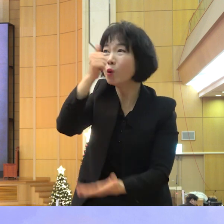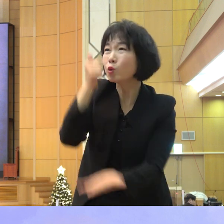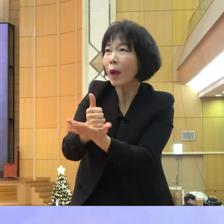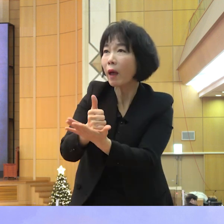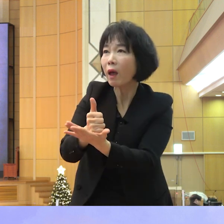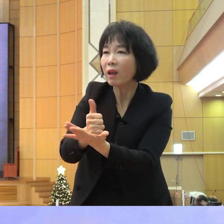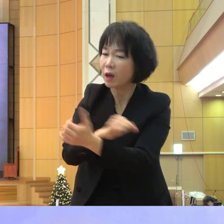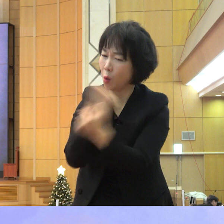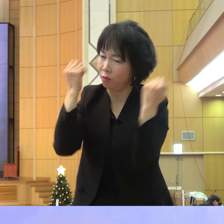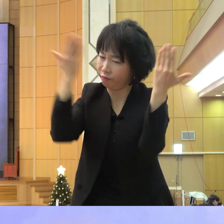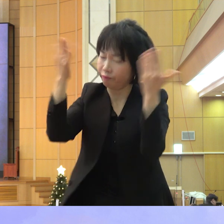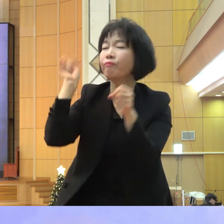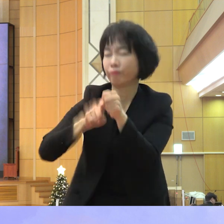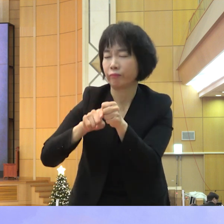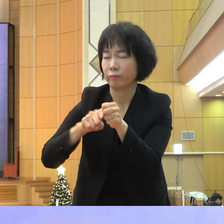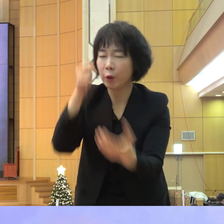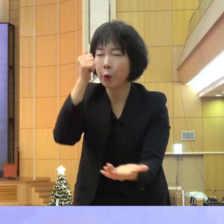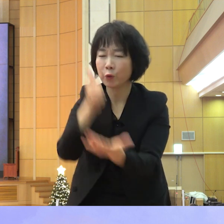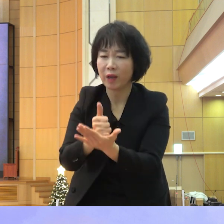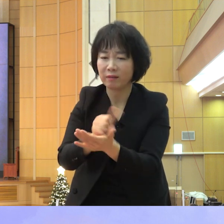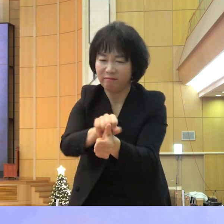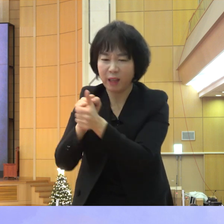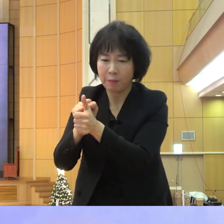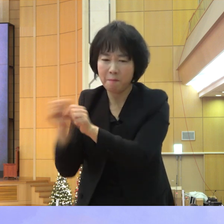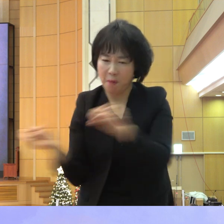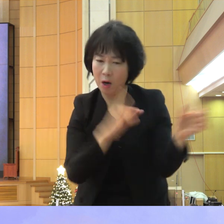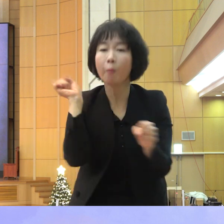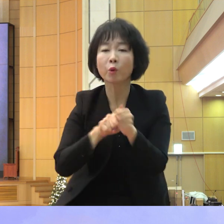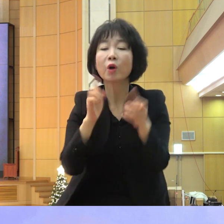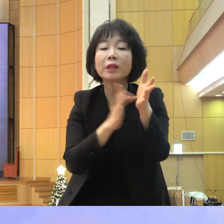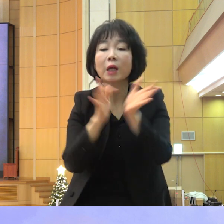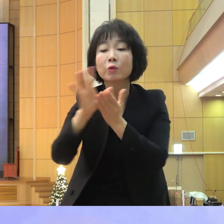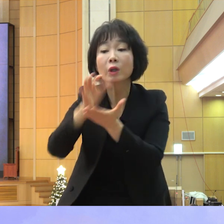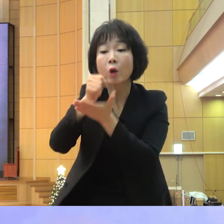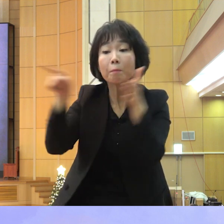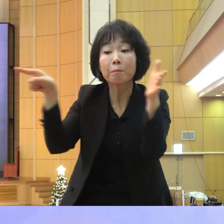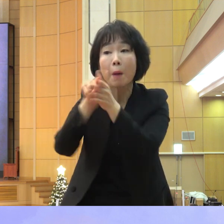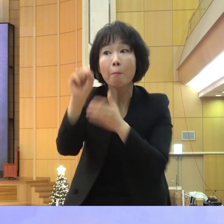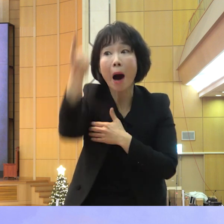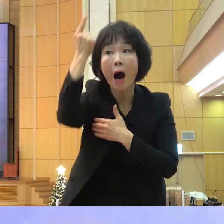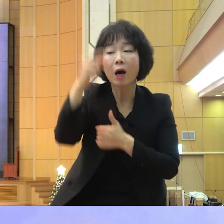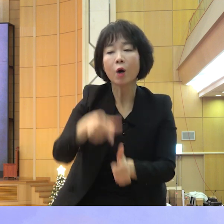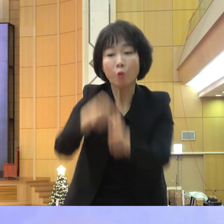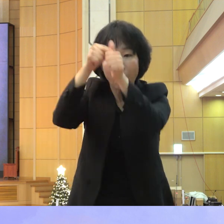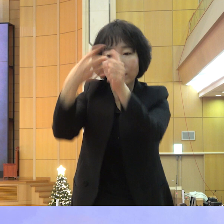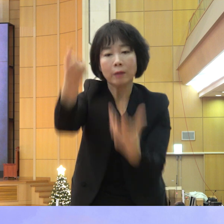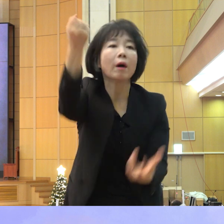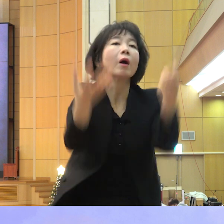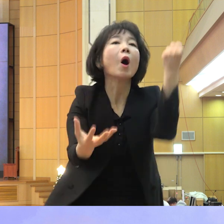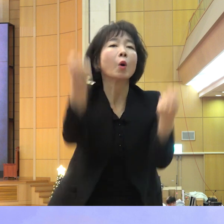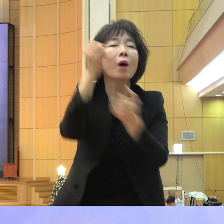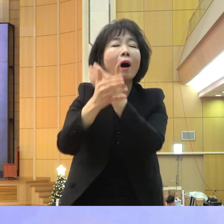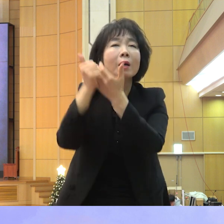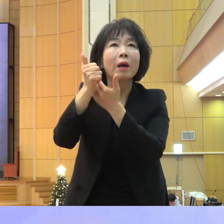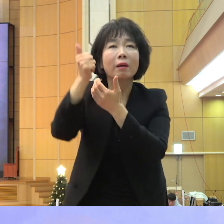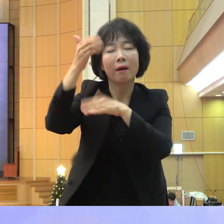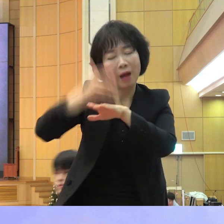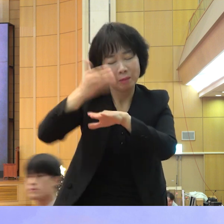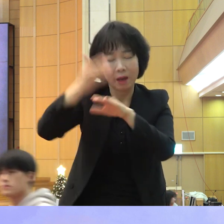죄와 사망을 멸망케 하시고 오직 예수 그리스도를 통해서 구원의 역사를 이루게 하신